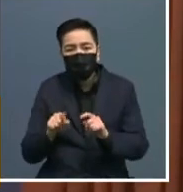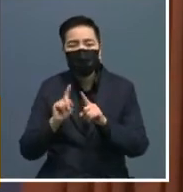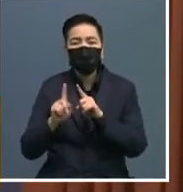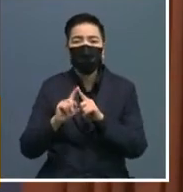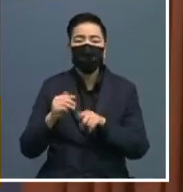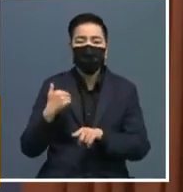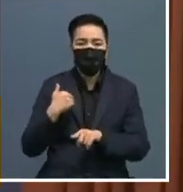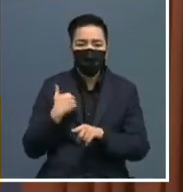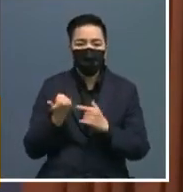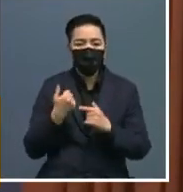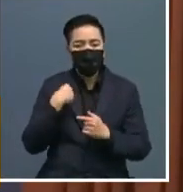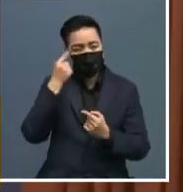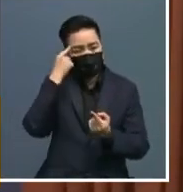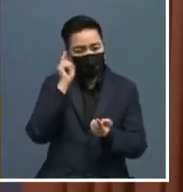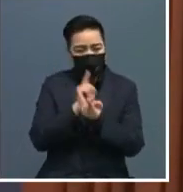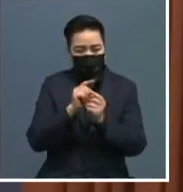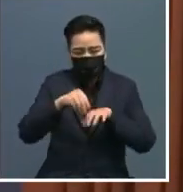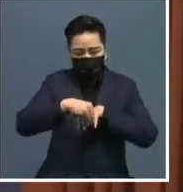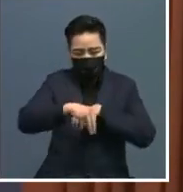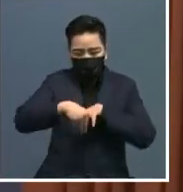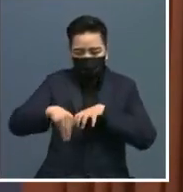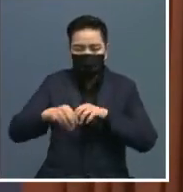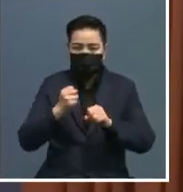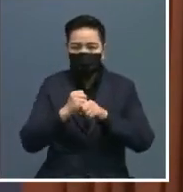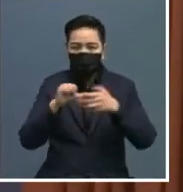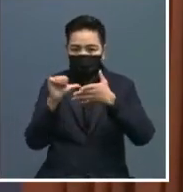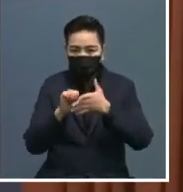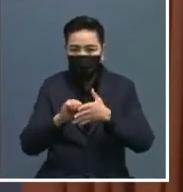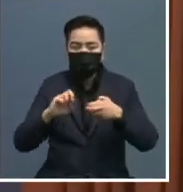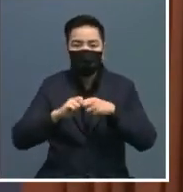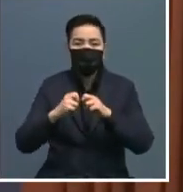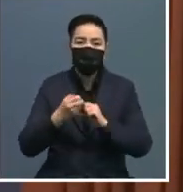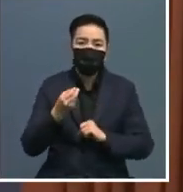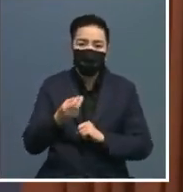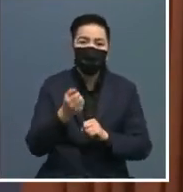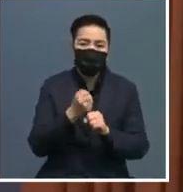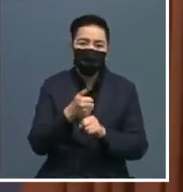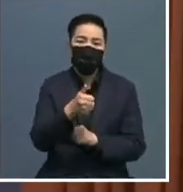รู้จักกันเครือข่ายก็สามารถที่จะแก้ปัญหาได้ในระดับหนึ่งนะครับ